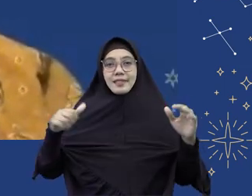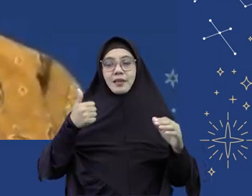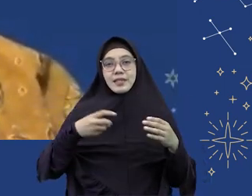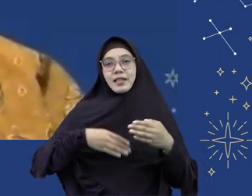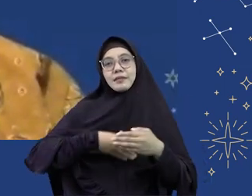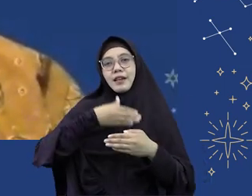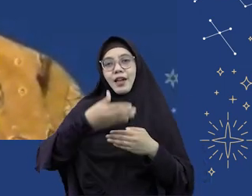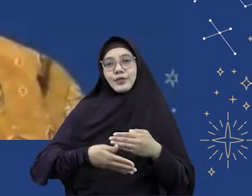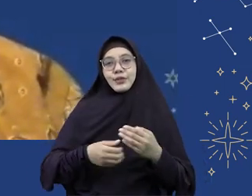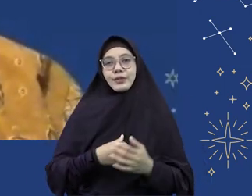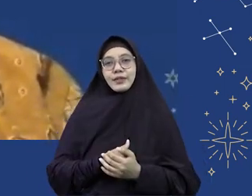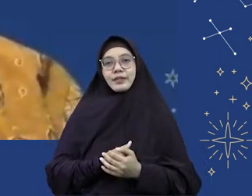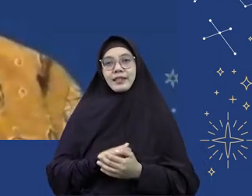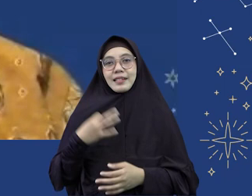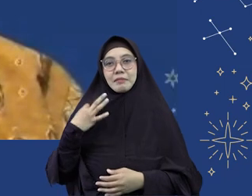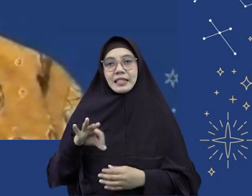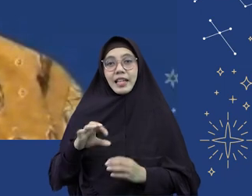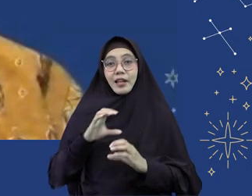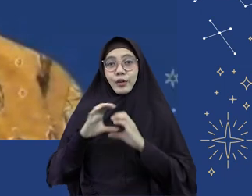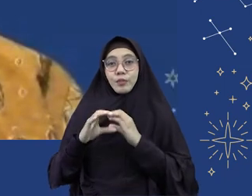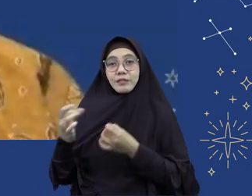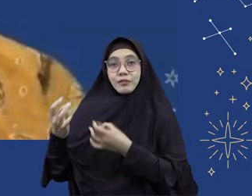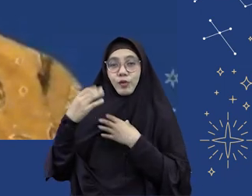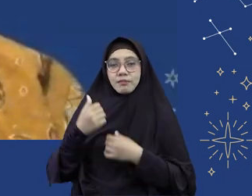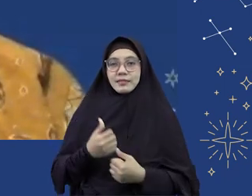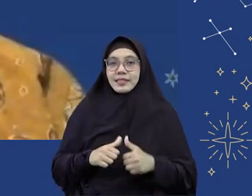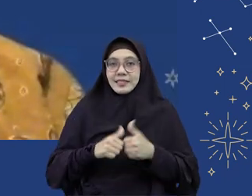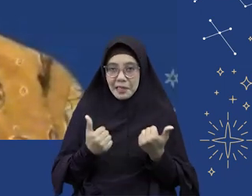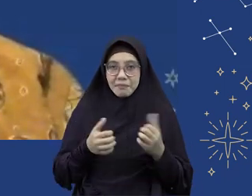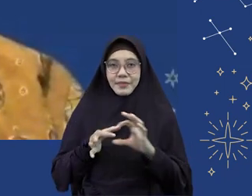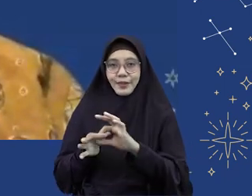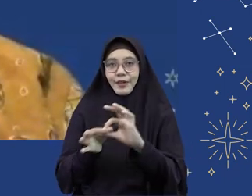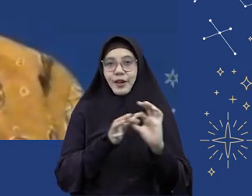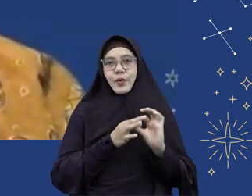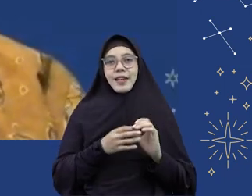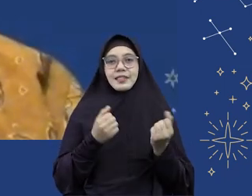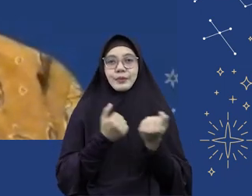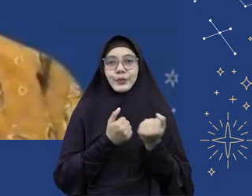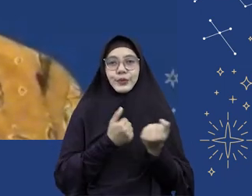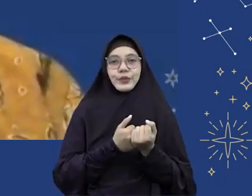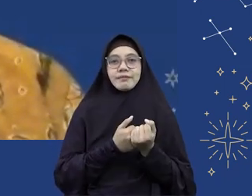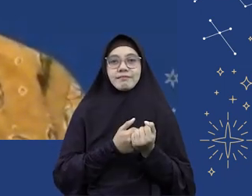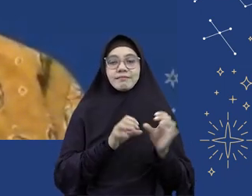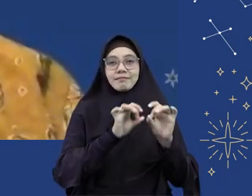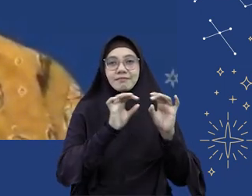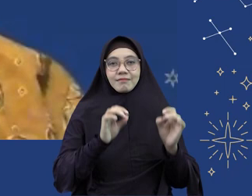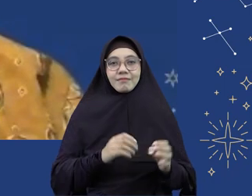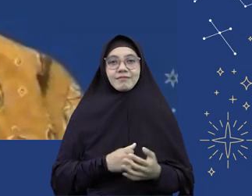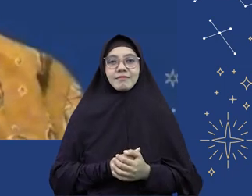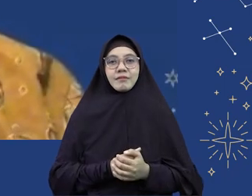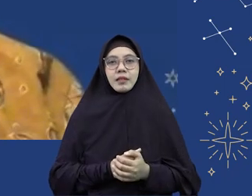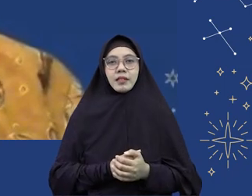Dan Kementerian kominfo senantiasa akan siap berkolaborasi dan mendukung berbagai aspek yang